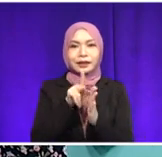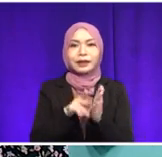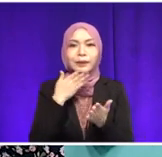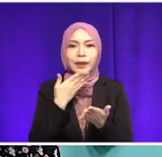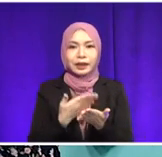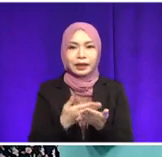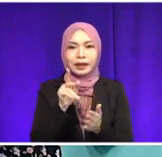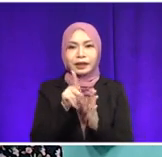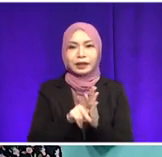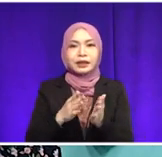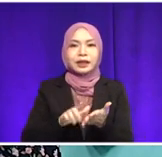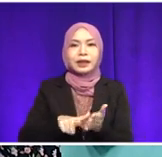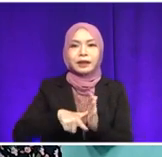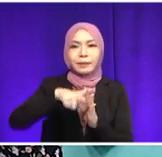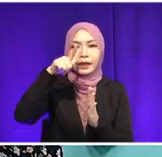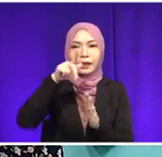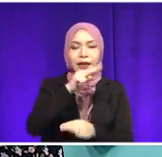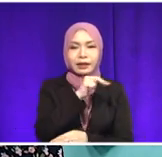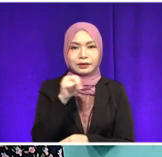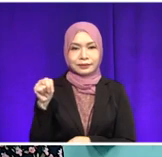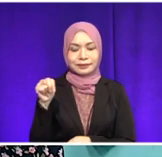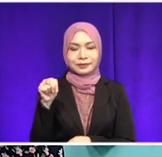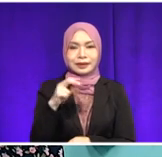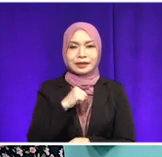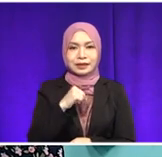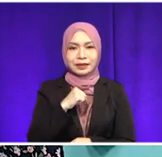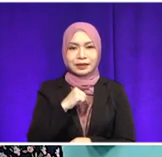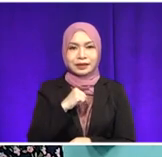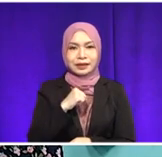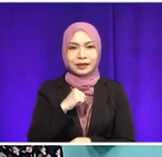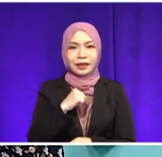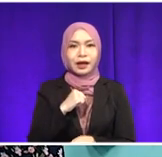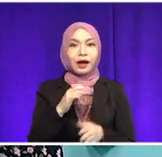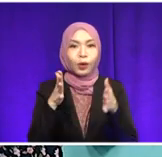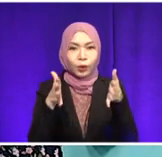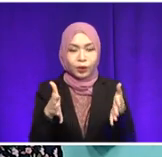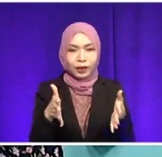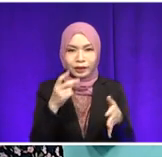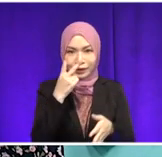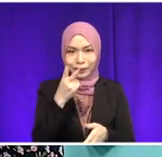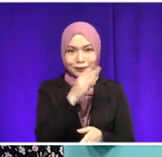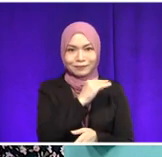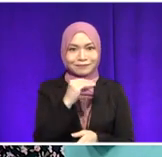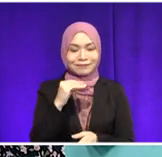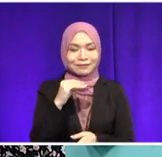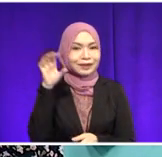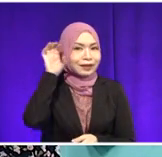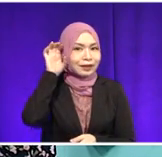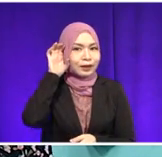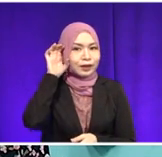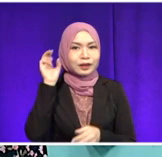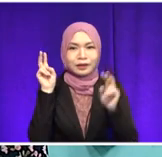tajuk Project saja kita sudah orang kata yakin bahwa produk kita tadi dapat